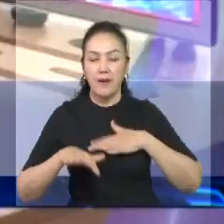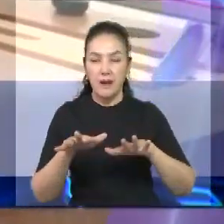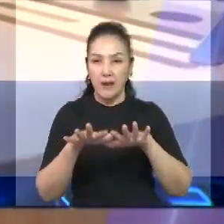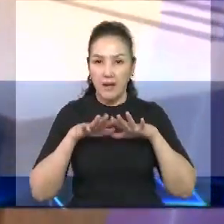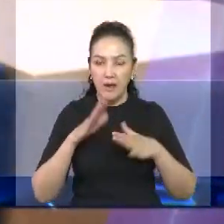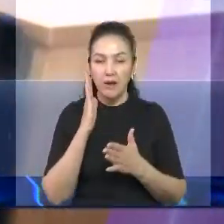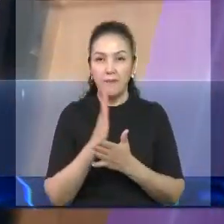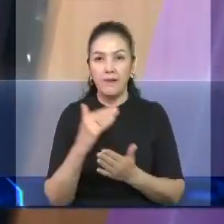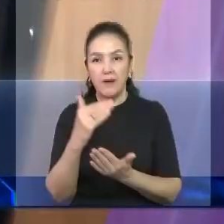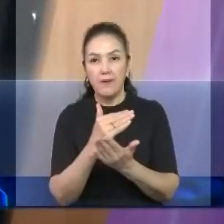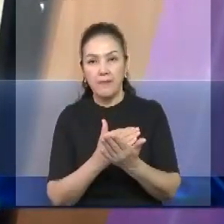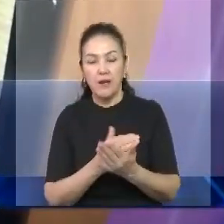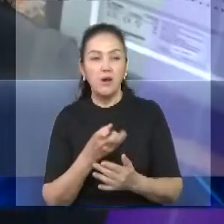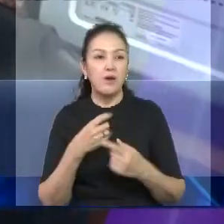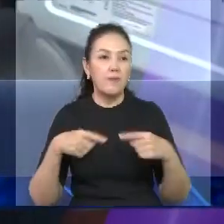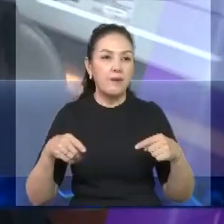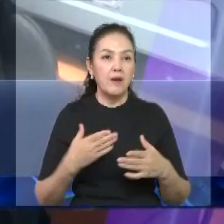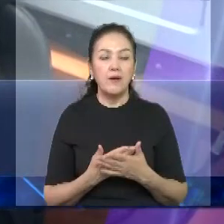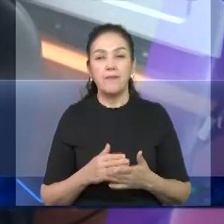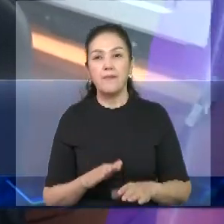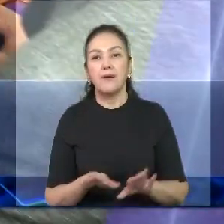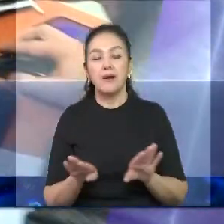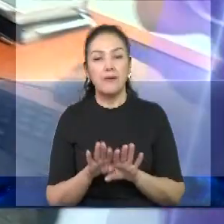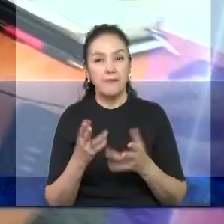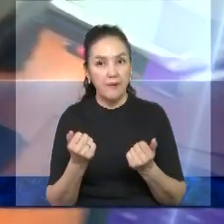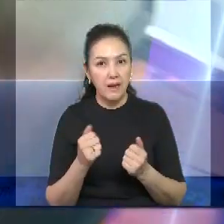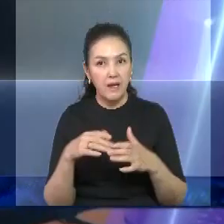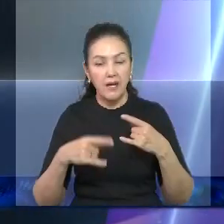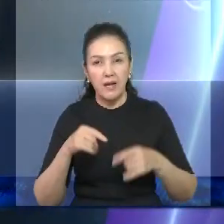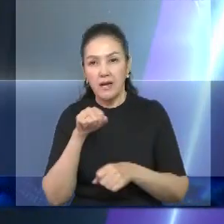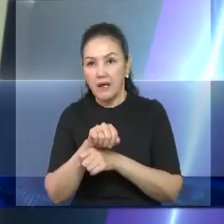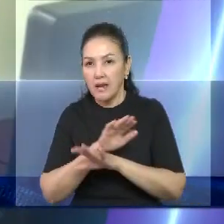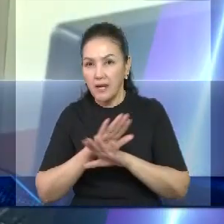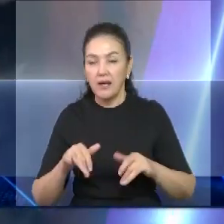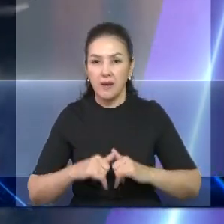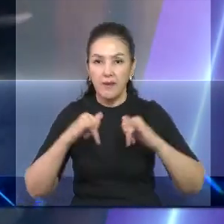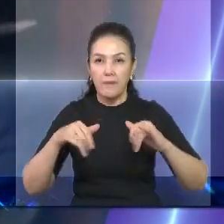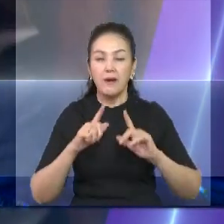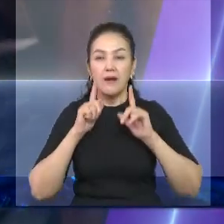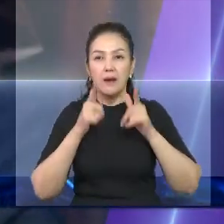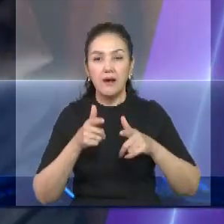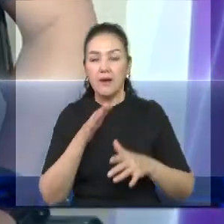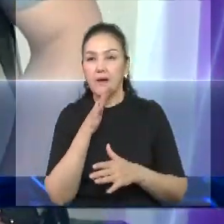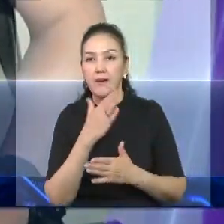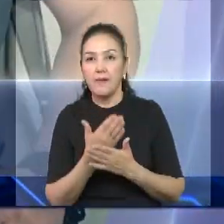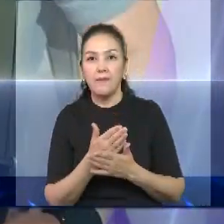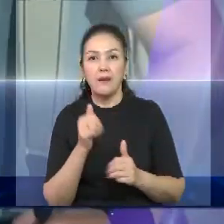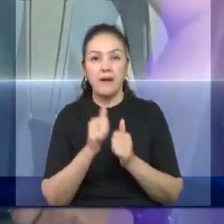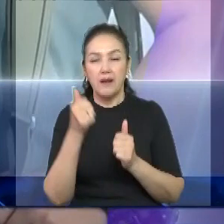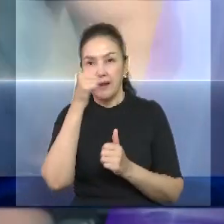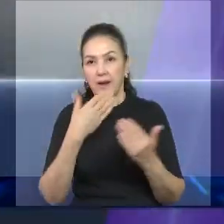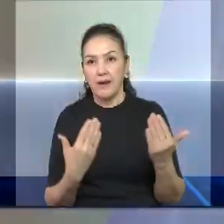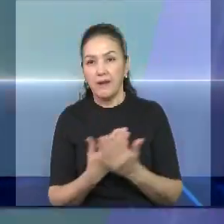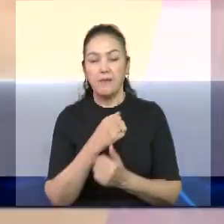уже имеющиеся программы, ток-шоу и другие телевизионные продукты. Безусловно, телеканал не стоит на месте, а развивается согласно веяниям времени. Ежегодно